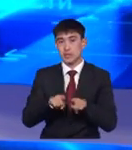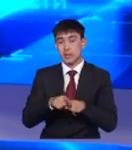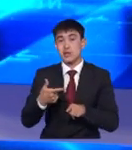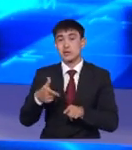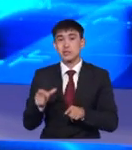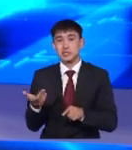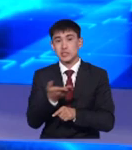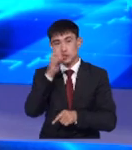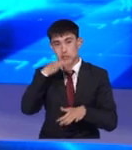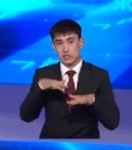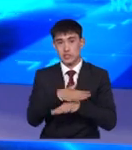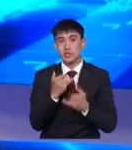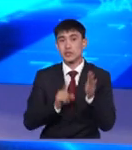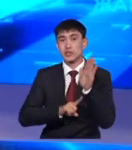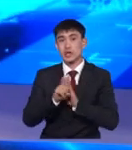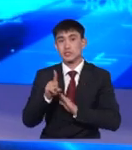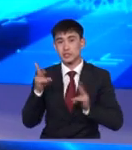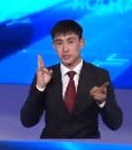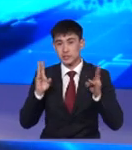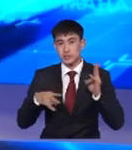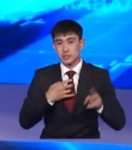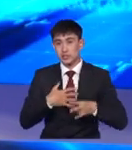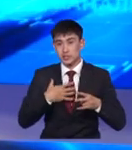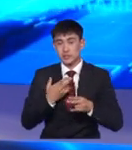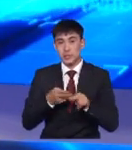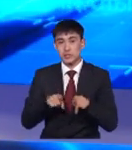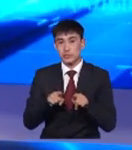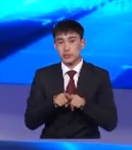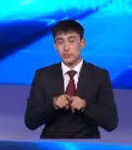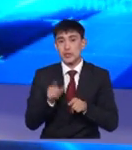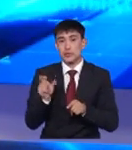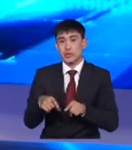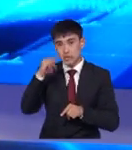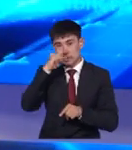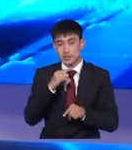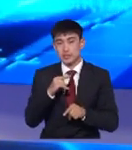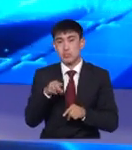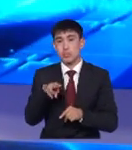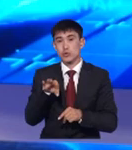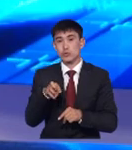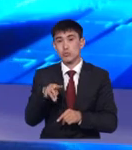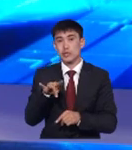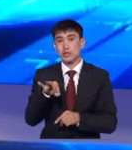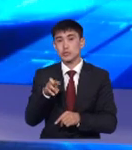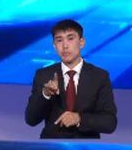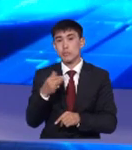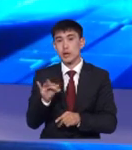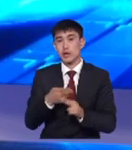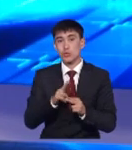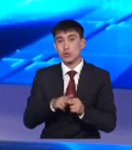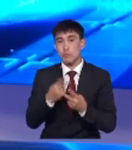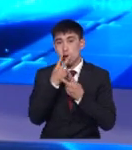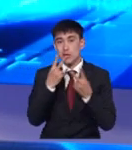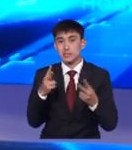Неравнодушные граждане нашей страны уже начали бить тревогу. Одним из таких людей является казахстанский продюсер Муратали Оспанбай,